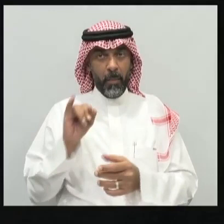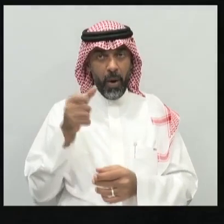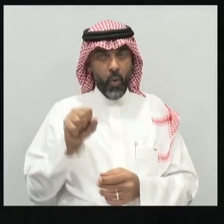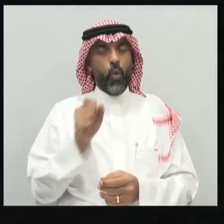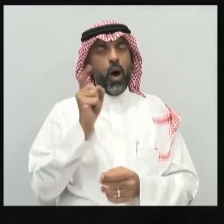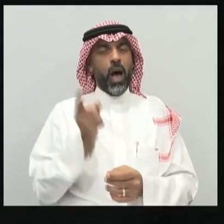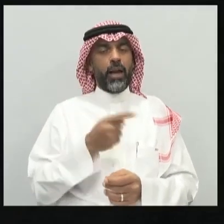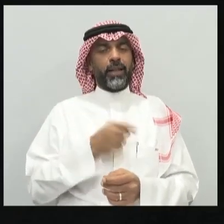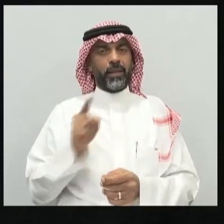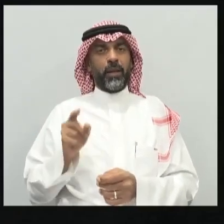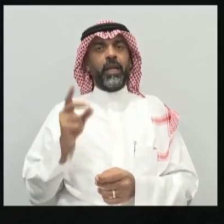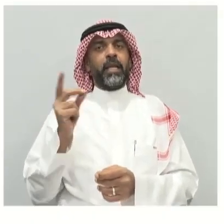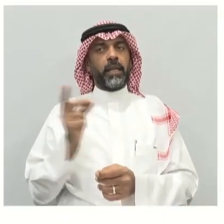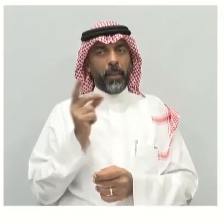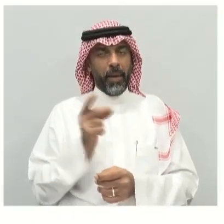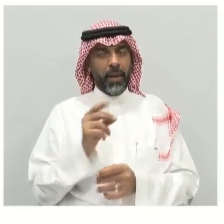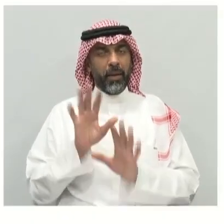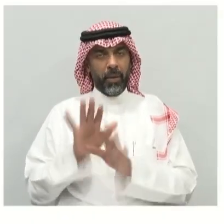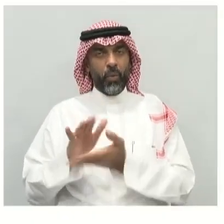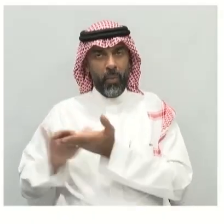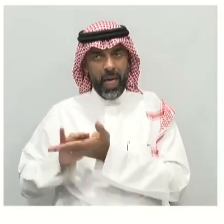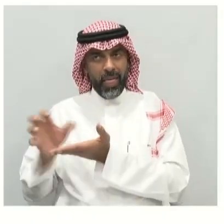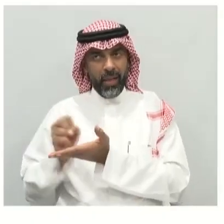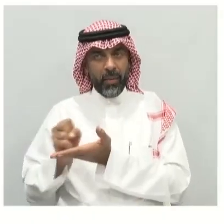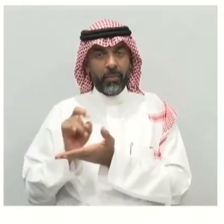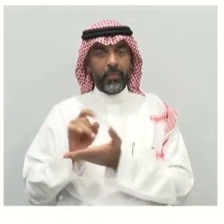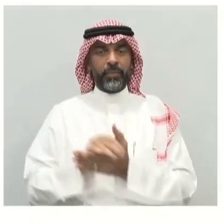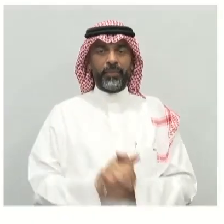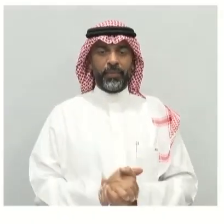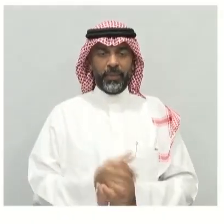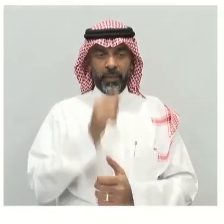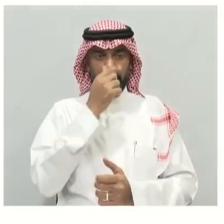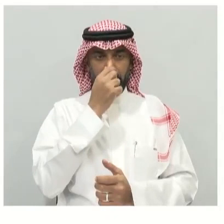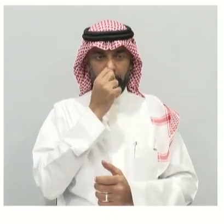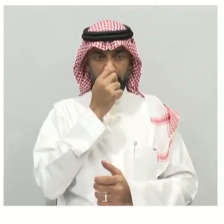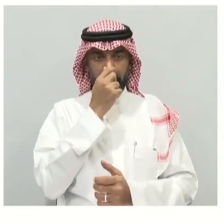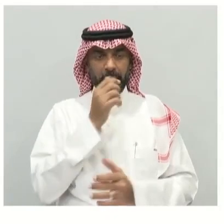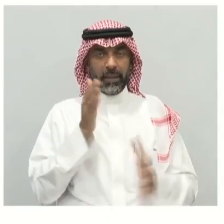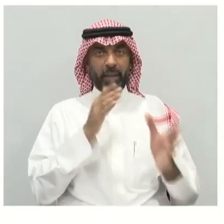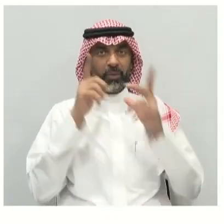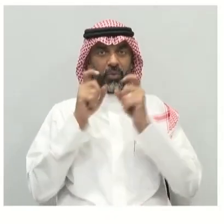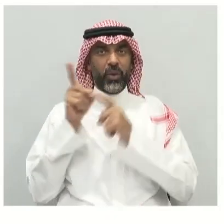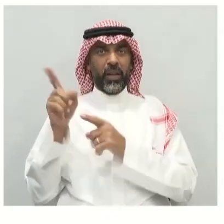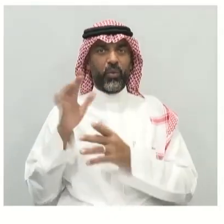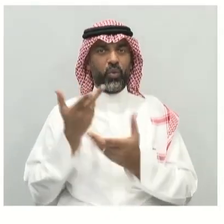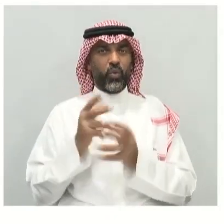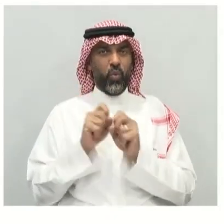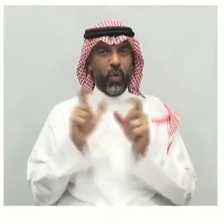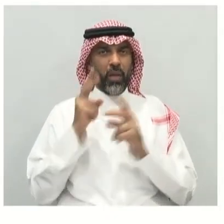اخذناها طبيعيه لان اخذناها من الطبيعه طيب الصوره الثانيه عندنا شو